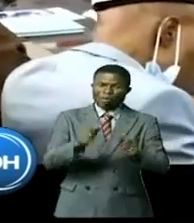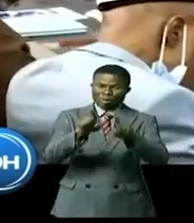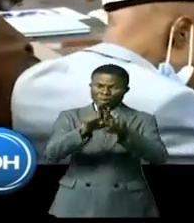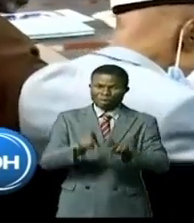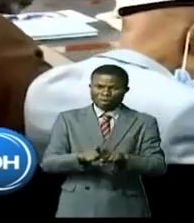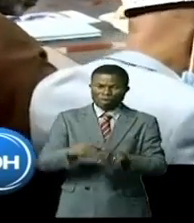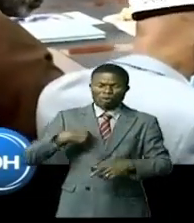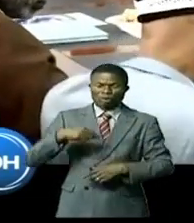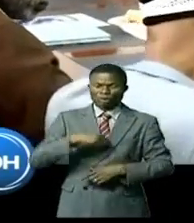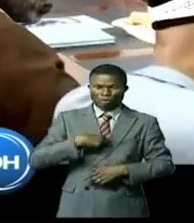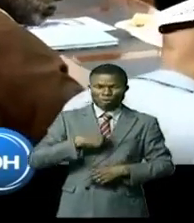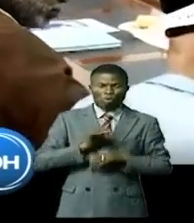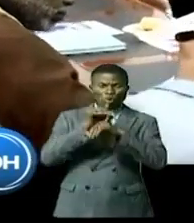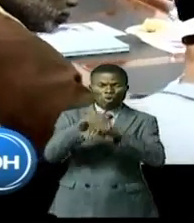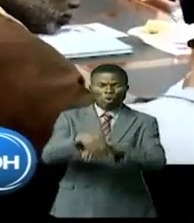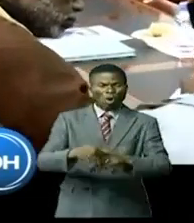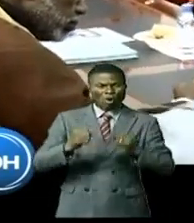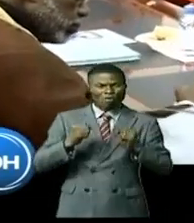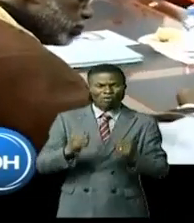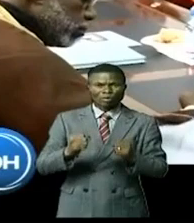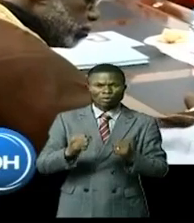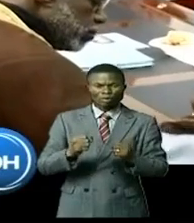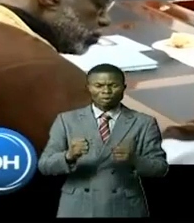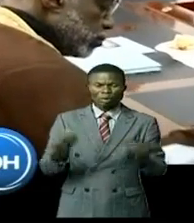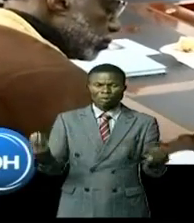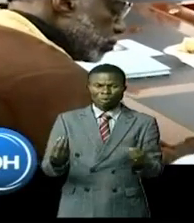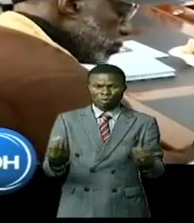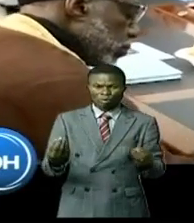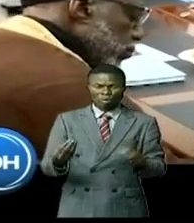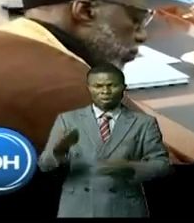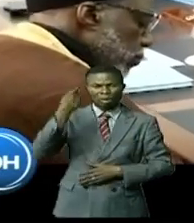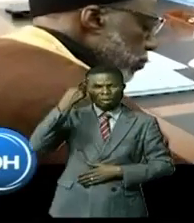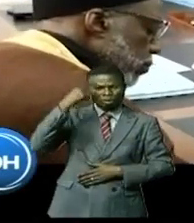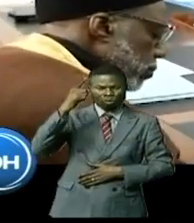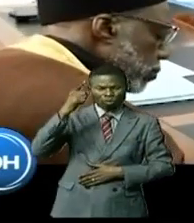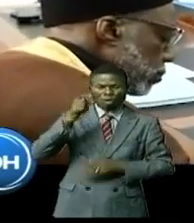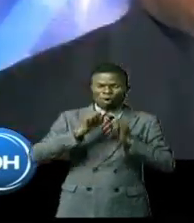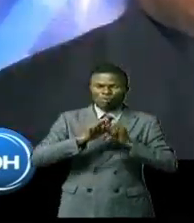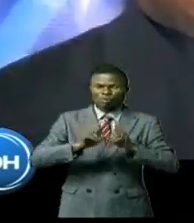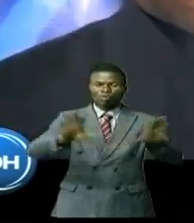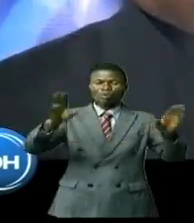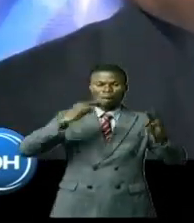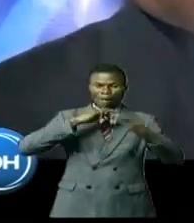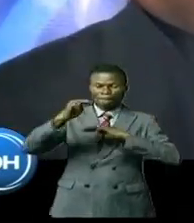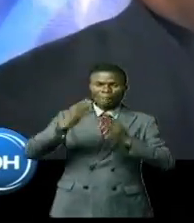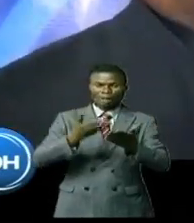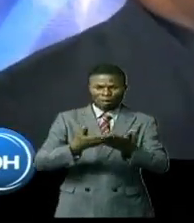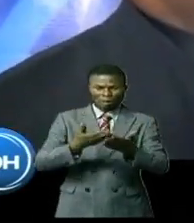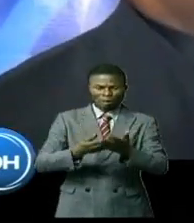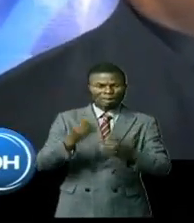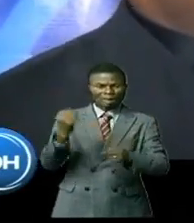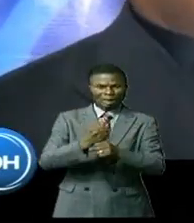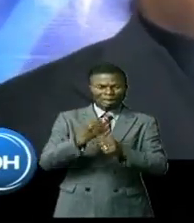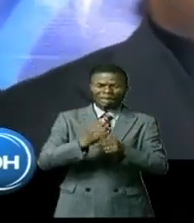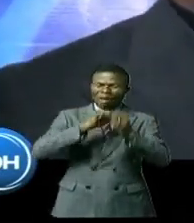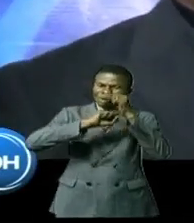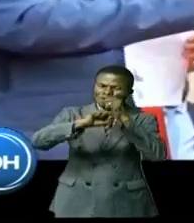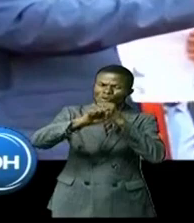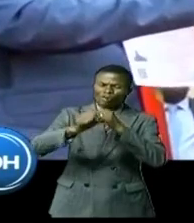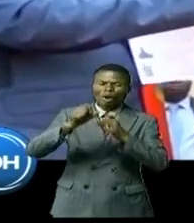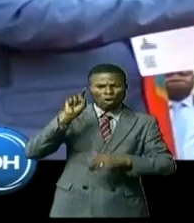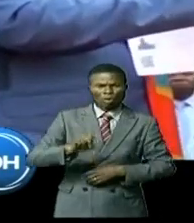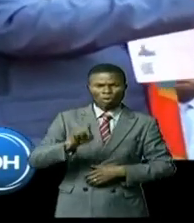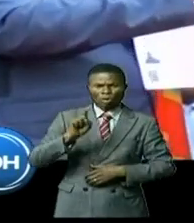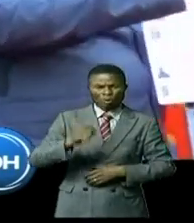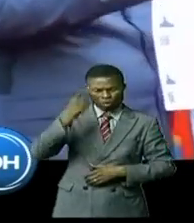nous prenons l'engagement ferme de pouvoir vulgariser ce message et faire un travail de sensibilisation. À